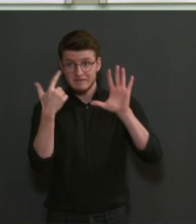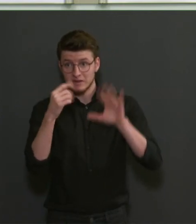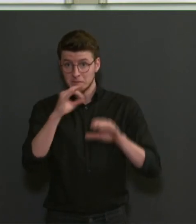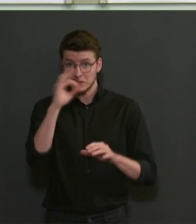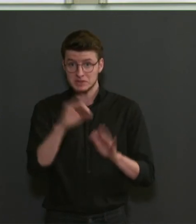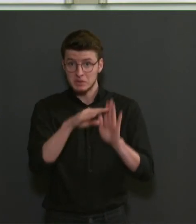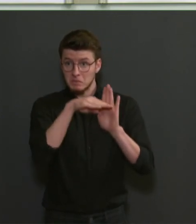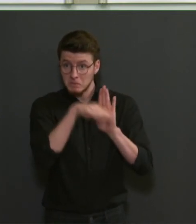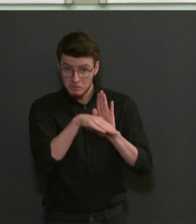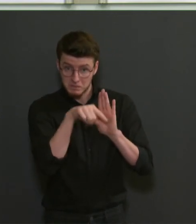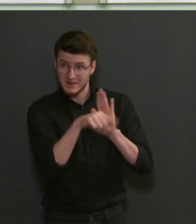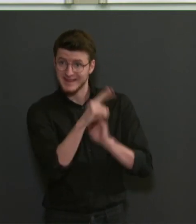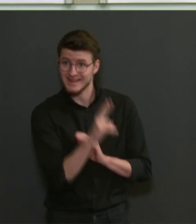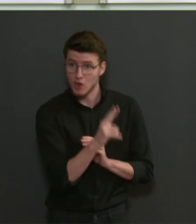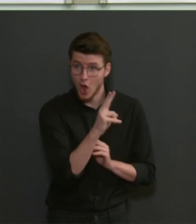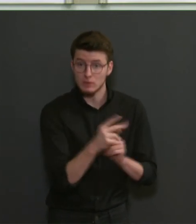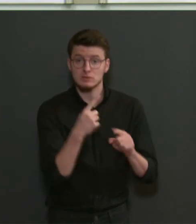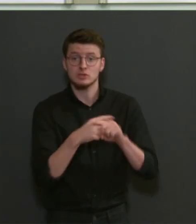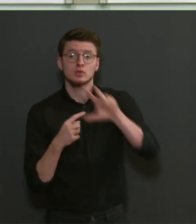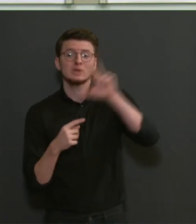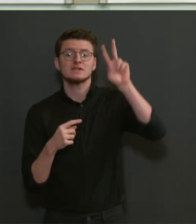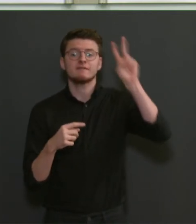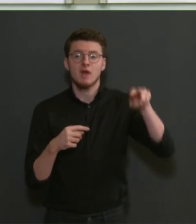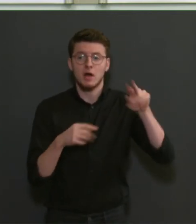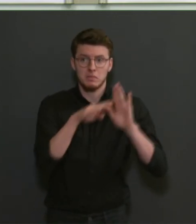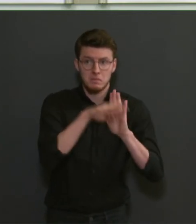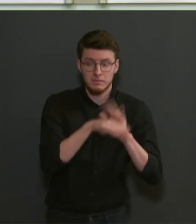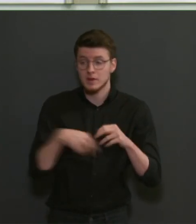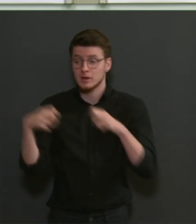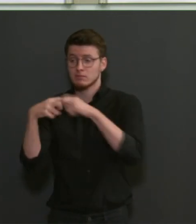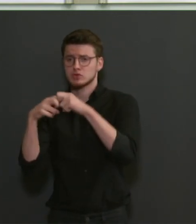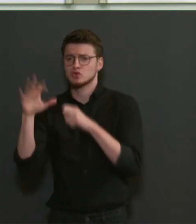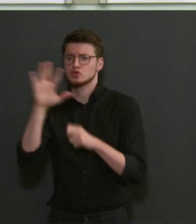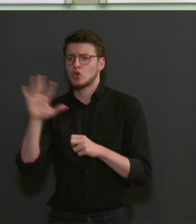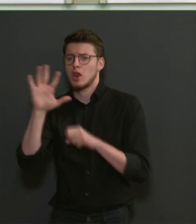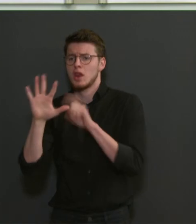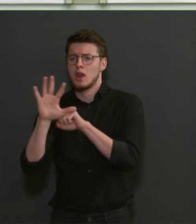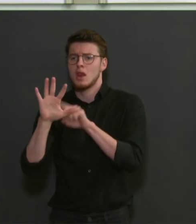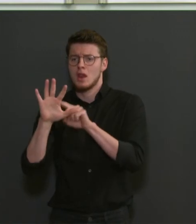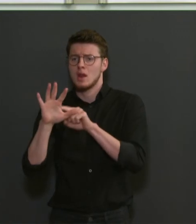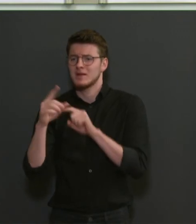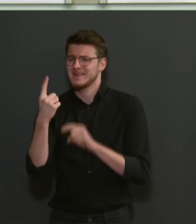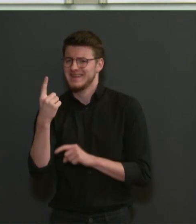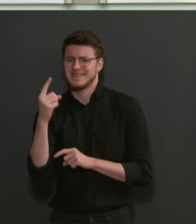-31% in het Brussels hoofdstedelijk gewest.